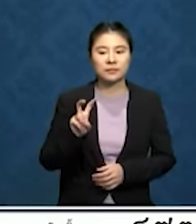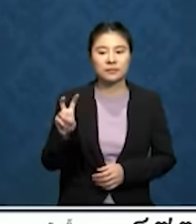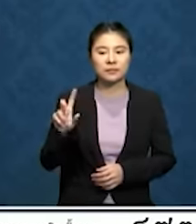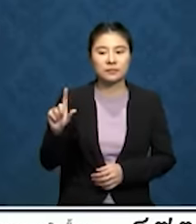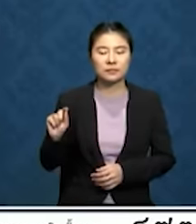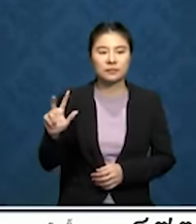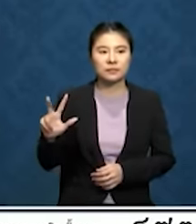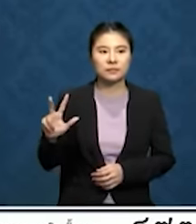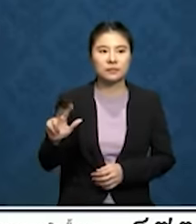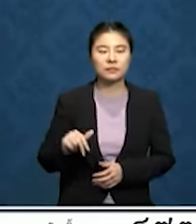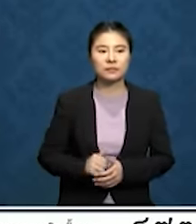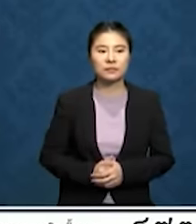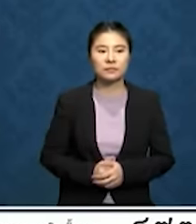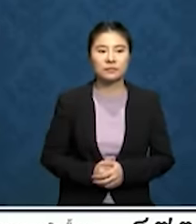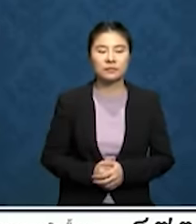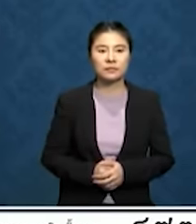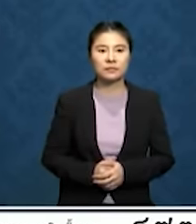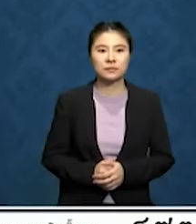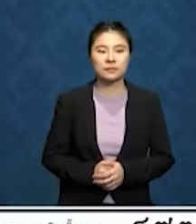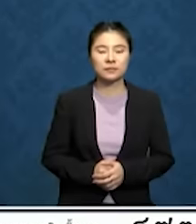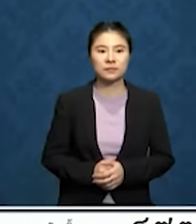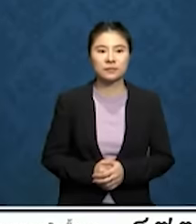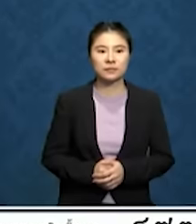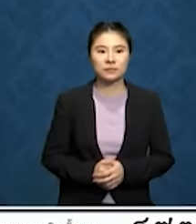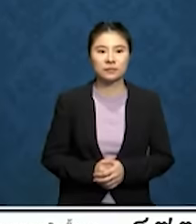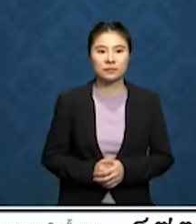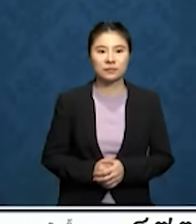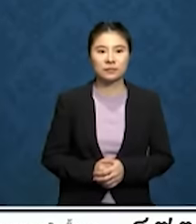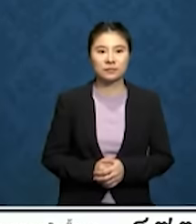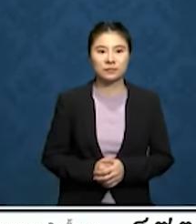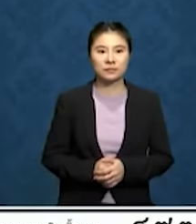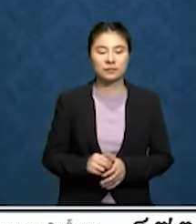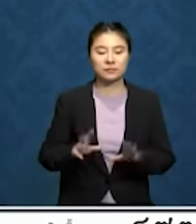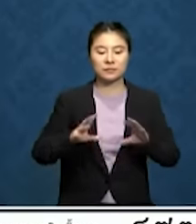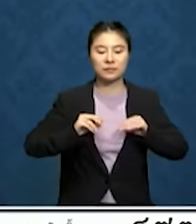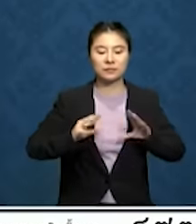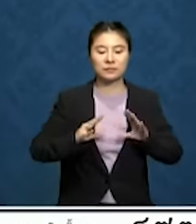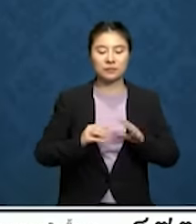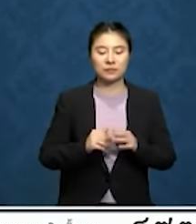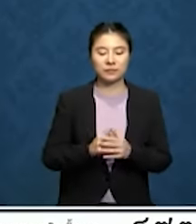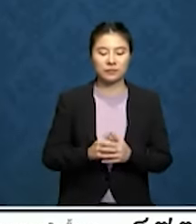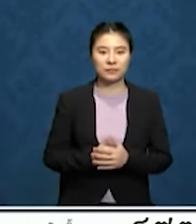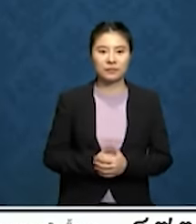223นางสาวปวิตราจิตตกิจ ไม่เห็นชอบค่ะ